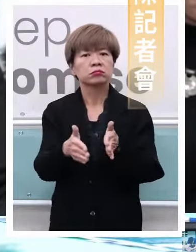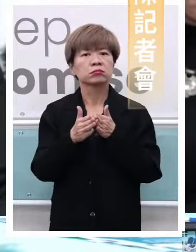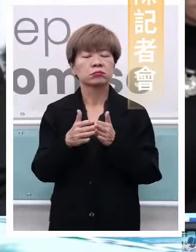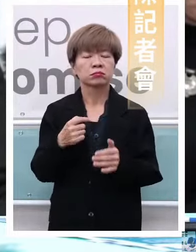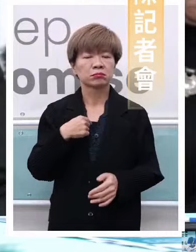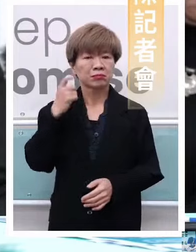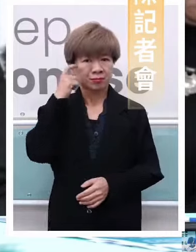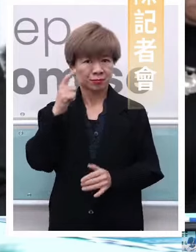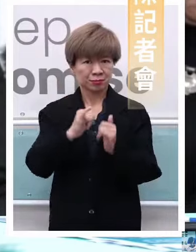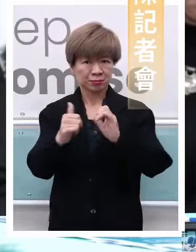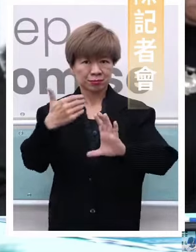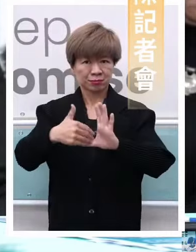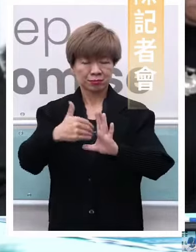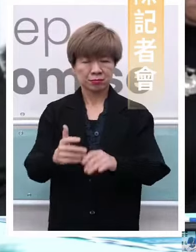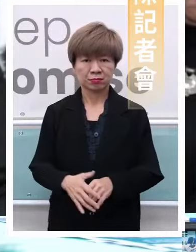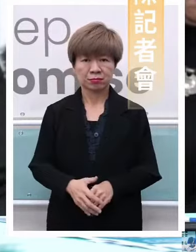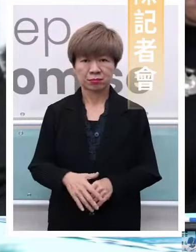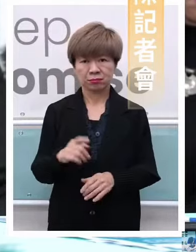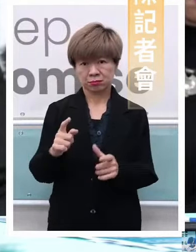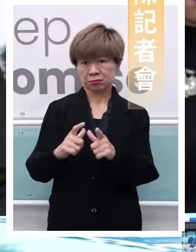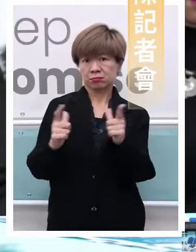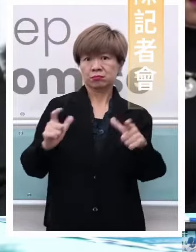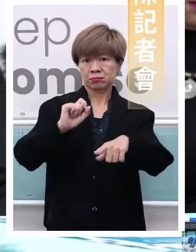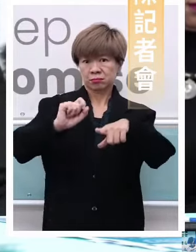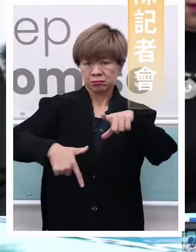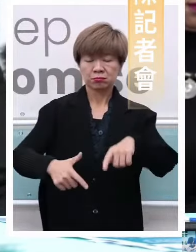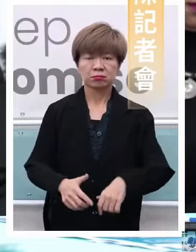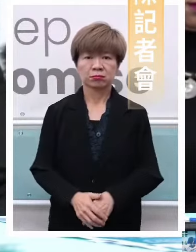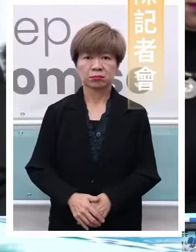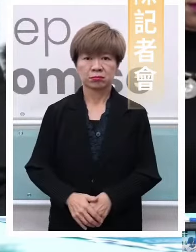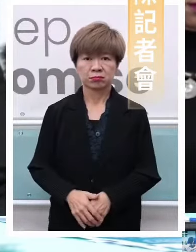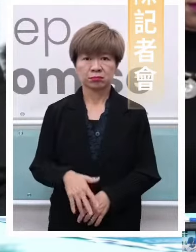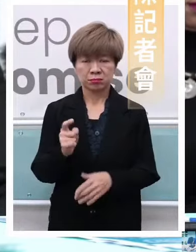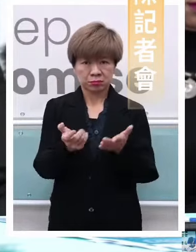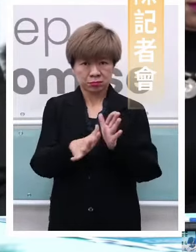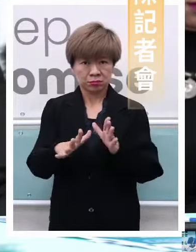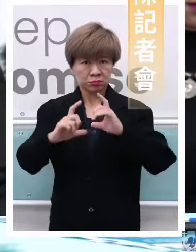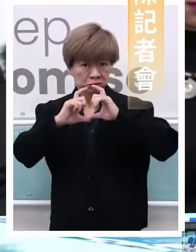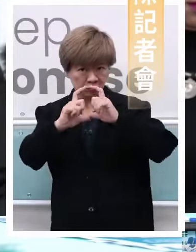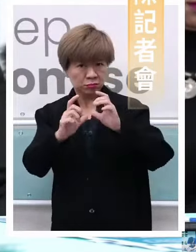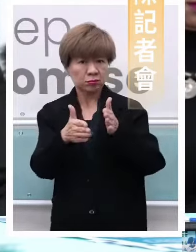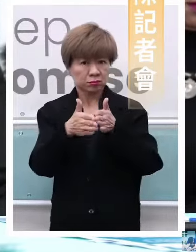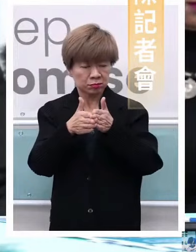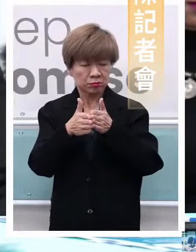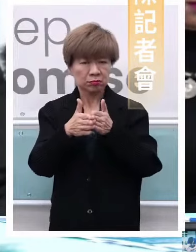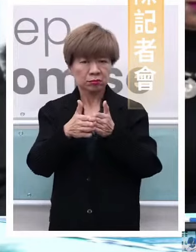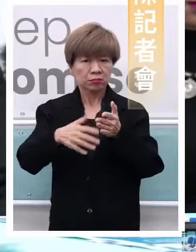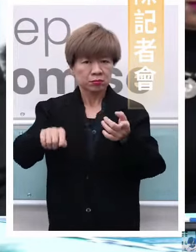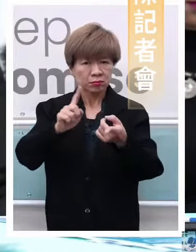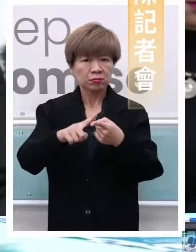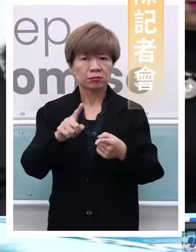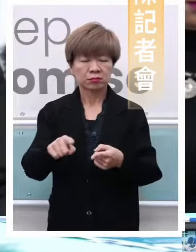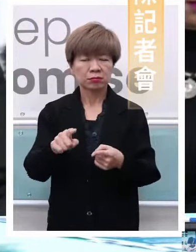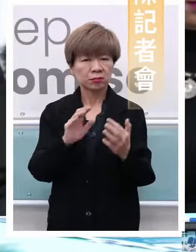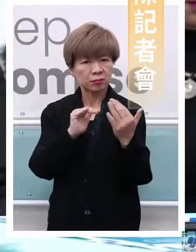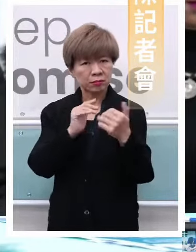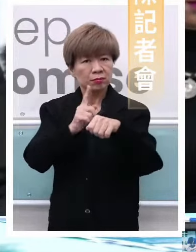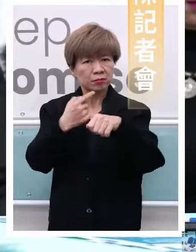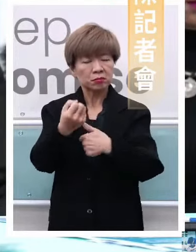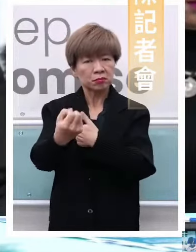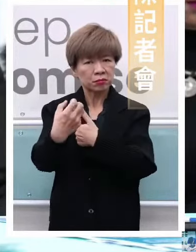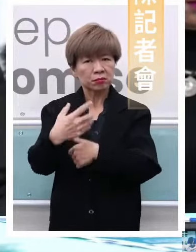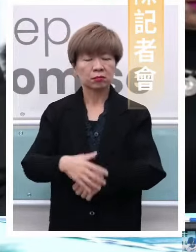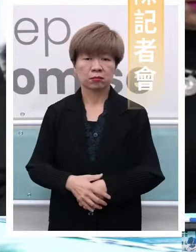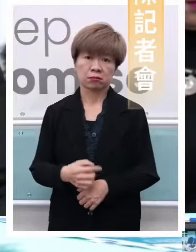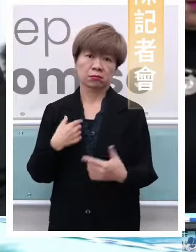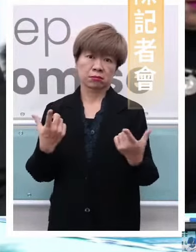我认为民事身为一个这么大的这个新闻媒体机关，当你们准备要来回应的时候，应该是基于礼貌性的告知，就像我